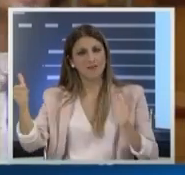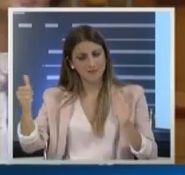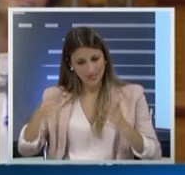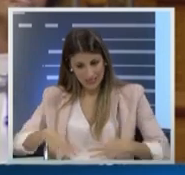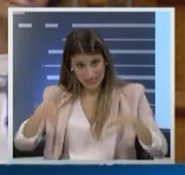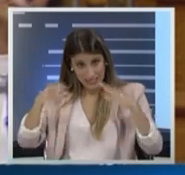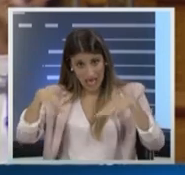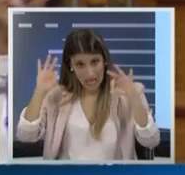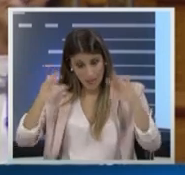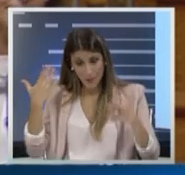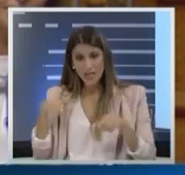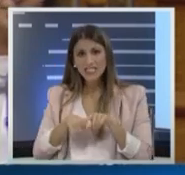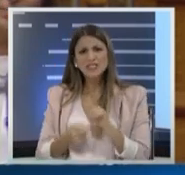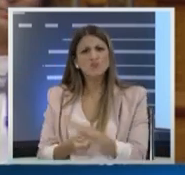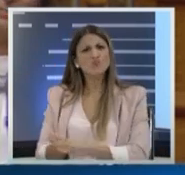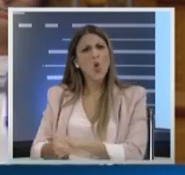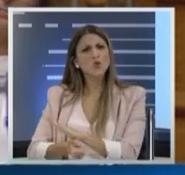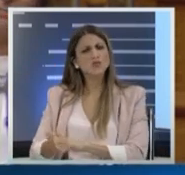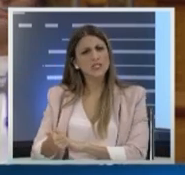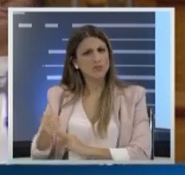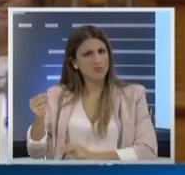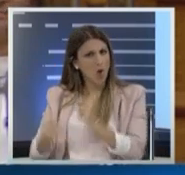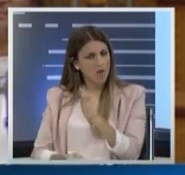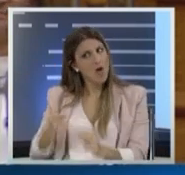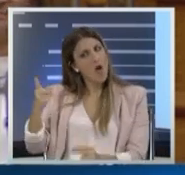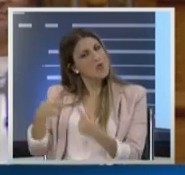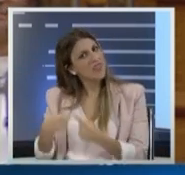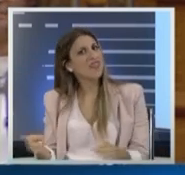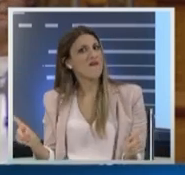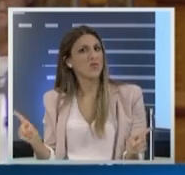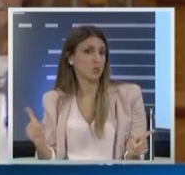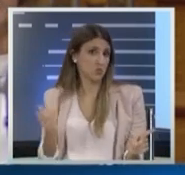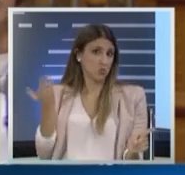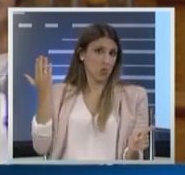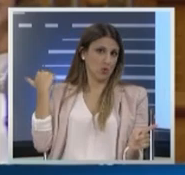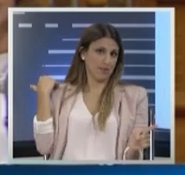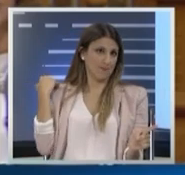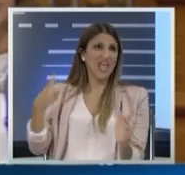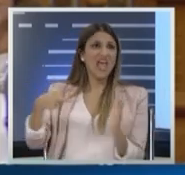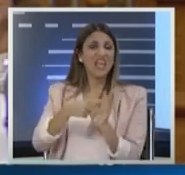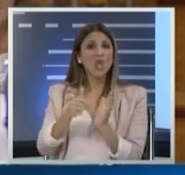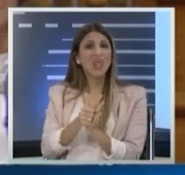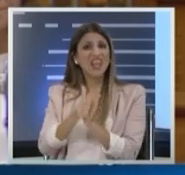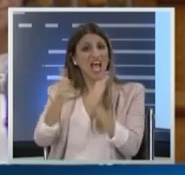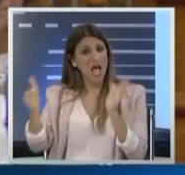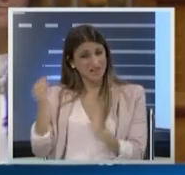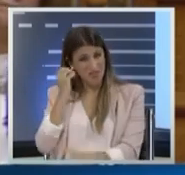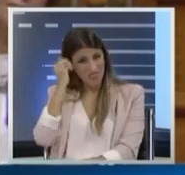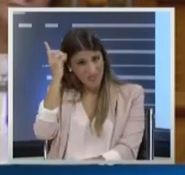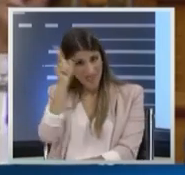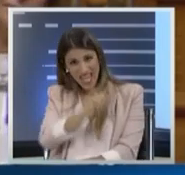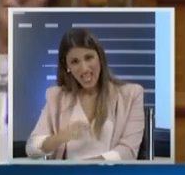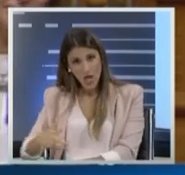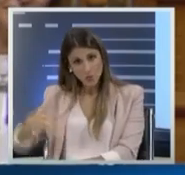αρχικές του τοποθετήσεις για το προσφυγικό, είχε τηρήσει μια διαφορετική στάση. Το 2016, σας θυμίζω, ο κ. Μητσοτάκης